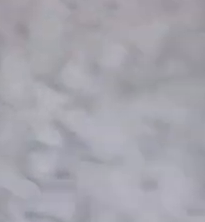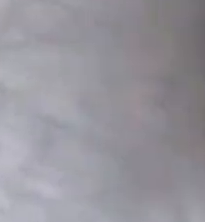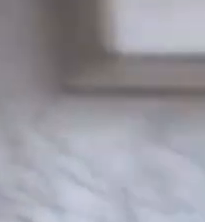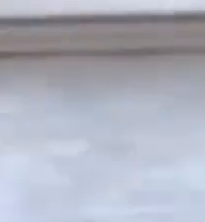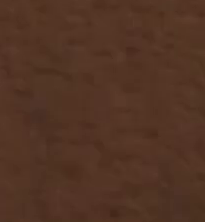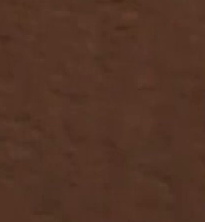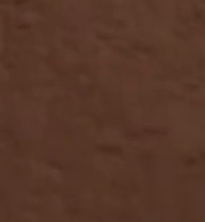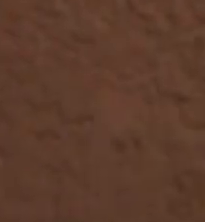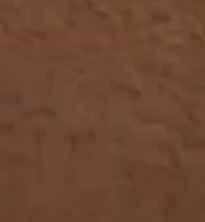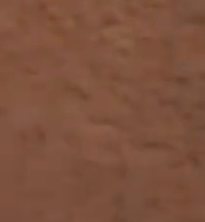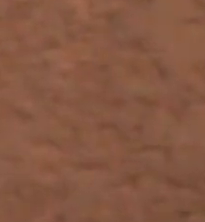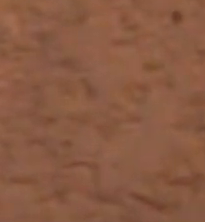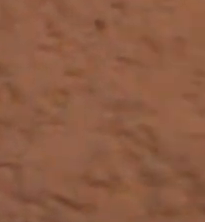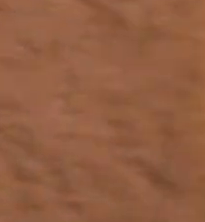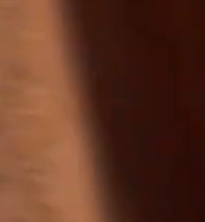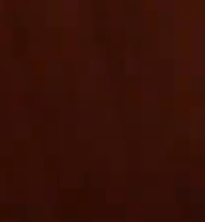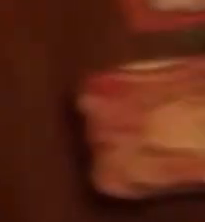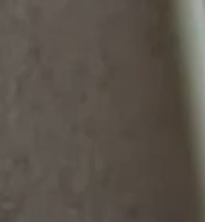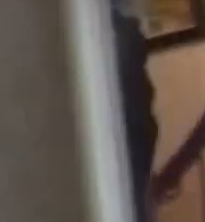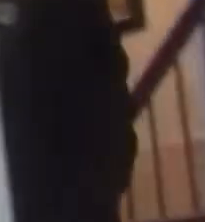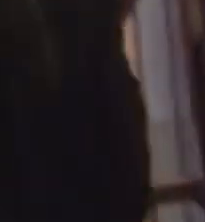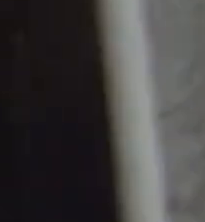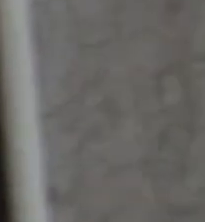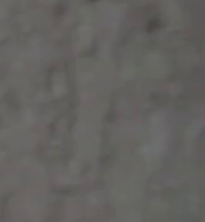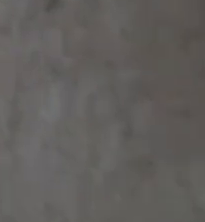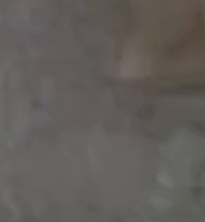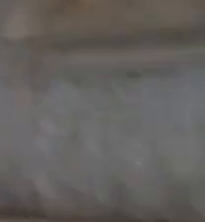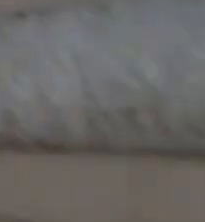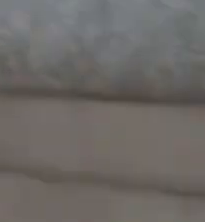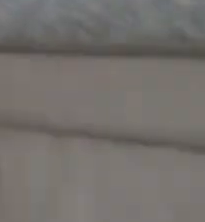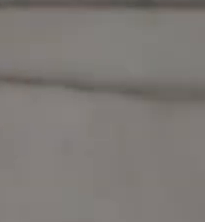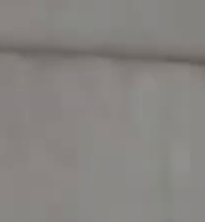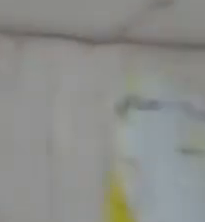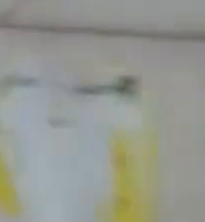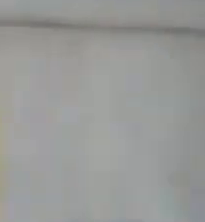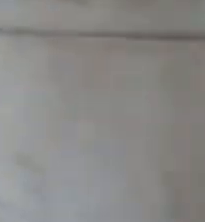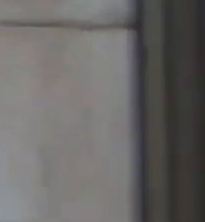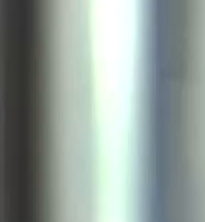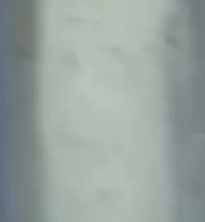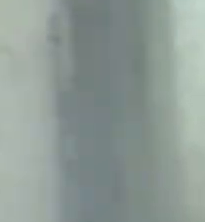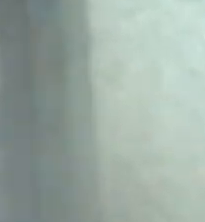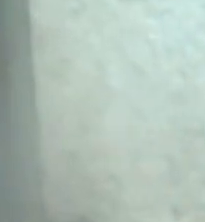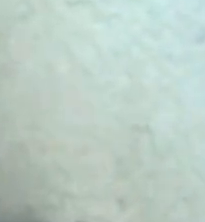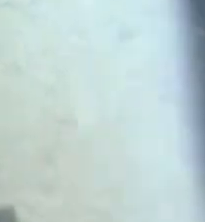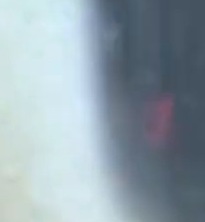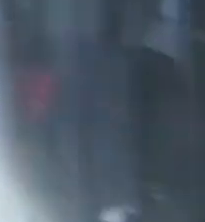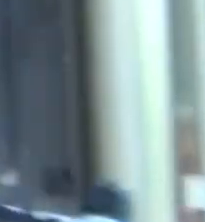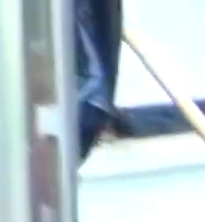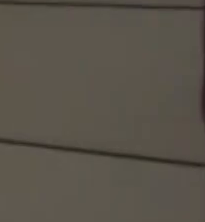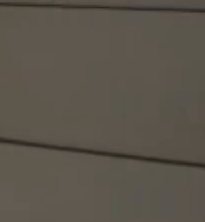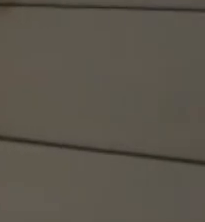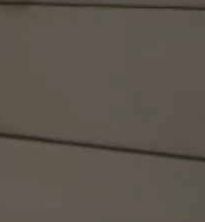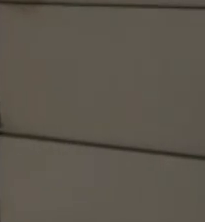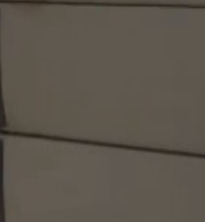רמי, בגילוי לב אמיץ וכנה, נותן לנו הצצה לראש של הווריאנט סדרתי, ושופך אור ממקור ראשון על תופעת